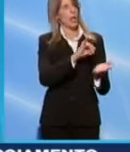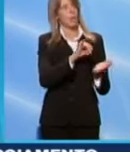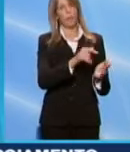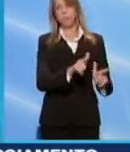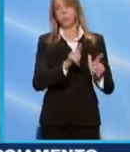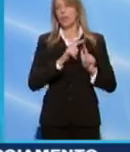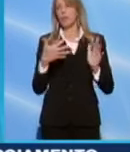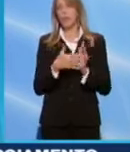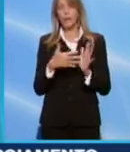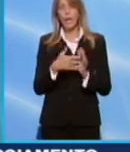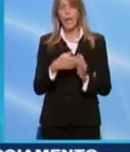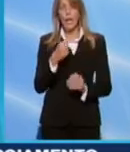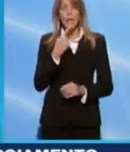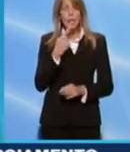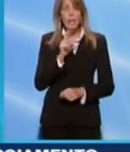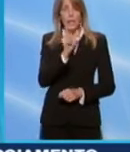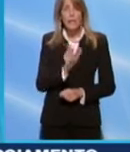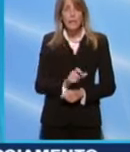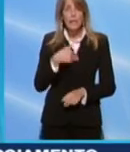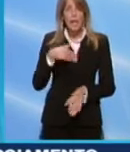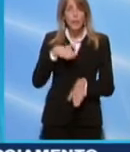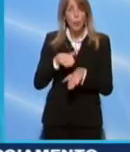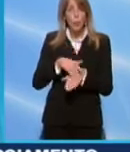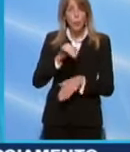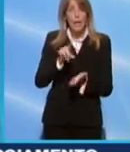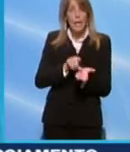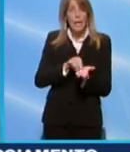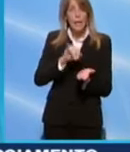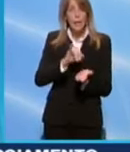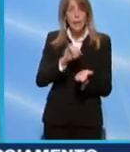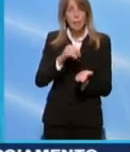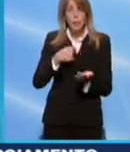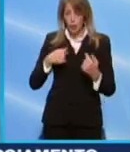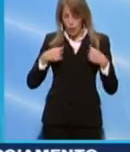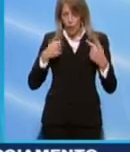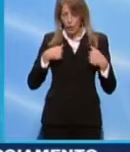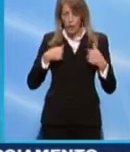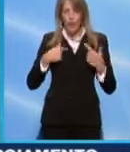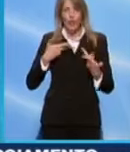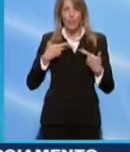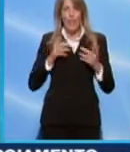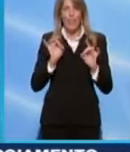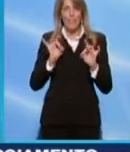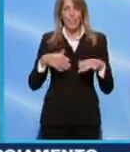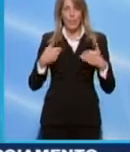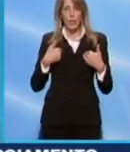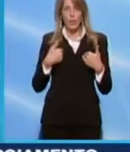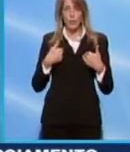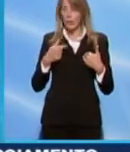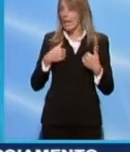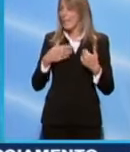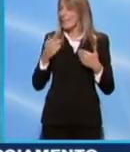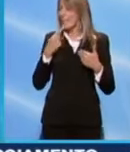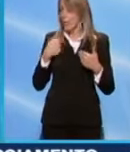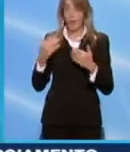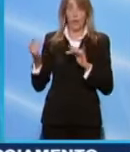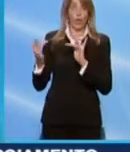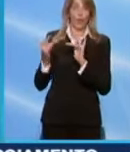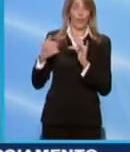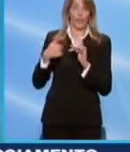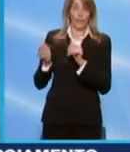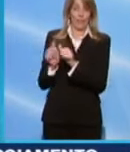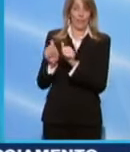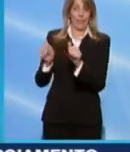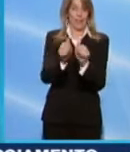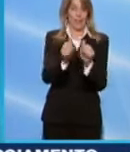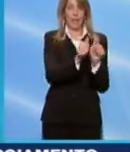che usano Immuni non riescono nemmeno a comunicare la loro positività a chi è stato in contatto con loro, cioè viene meno